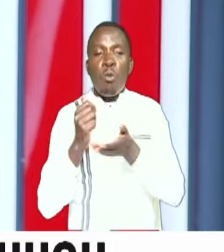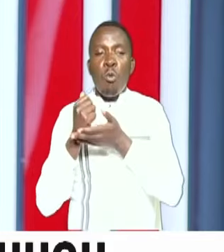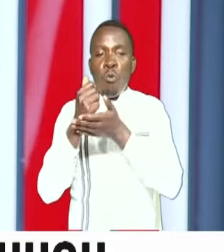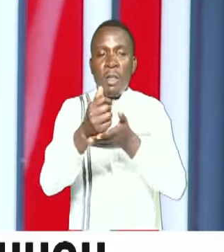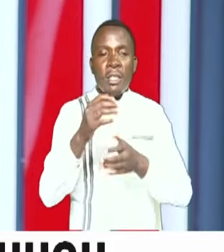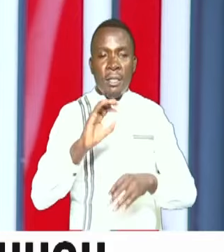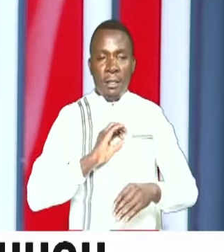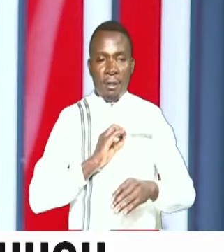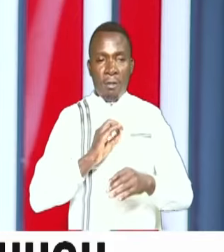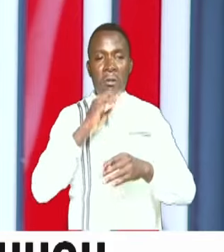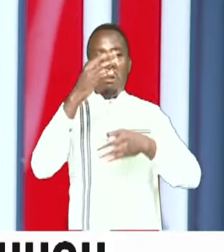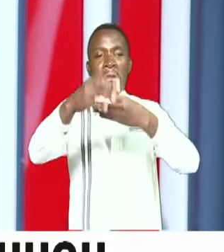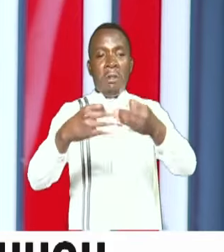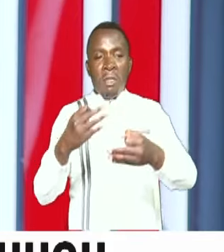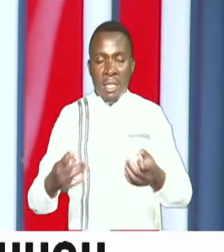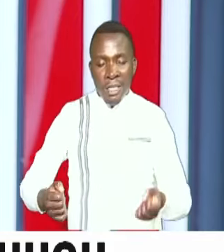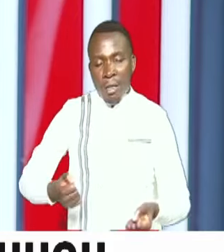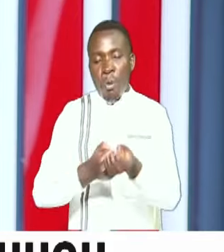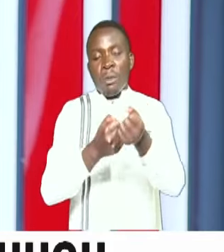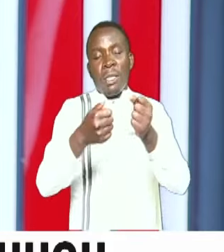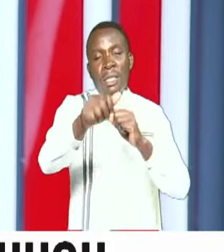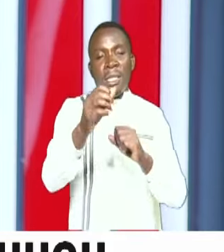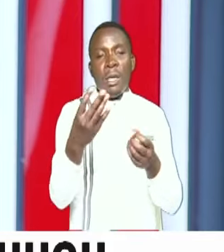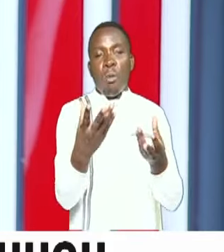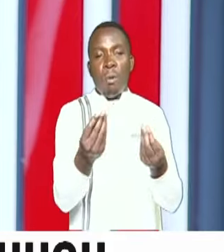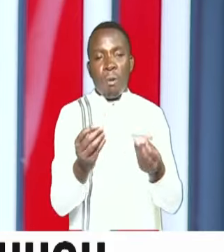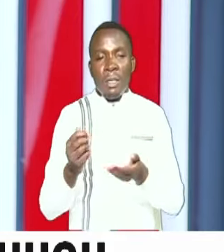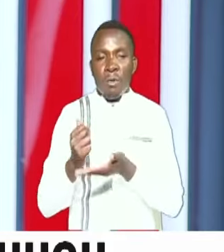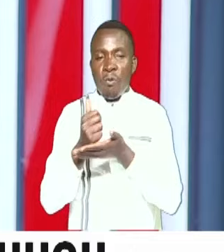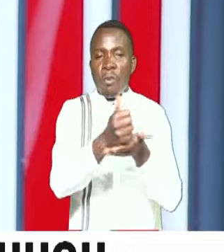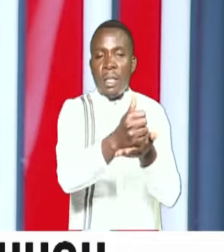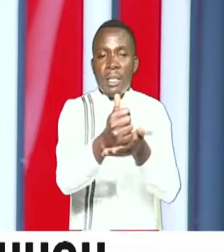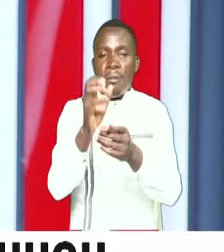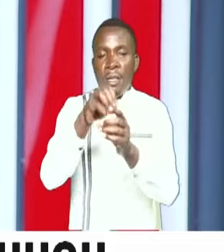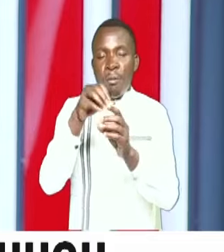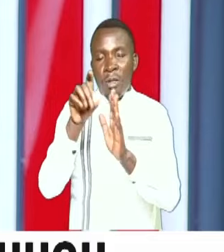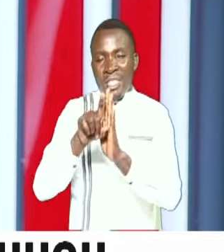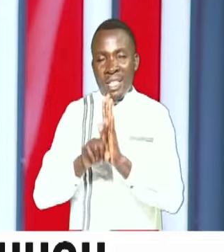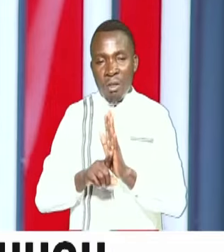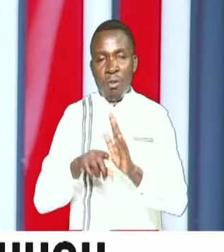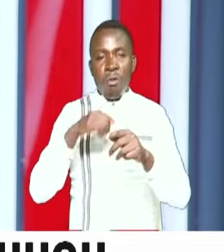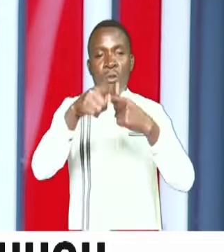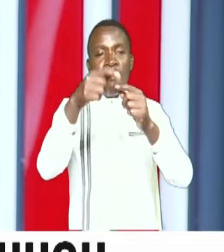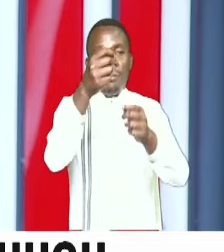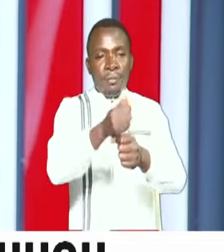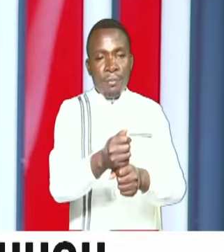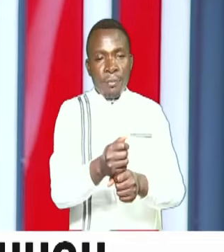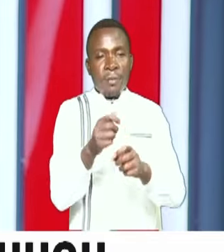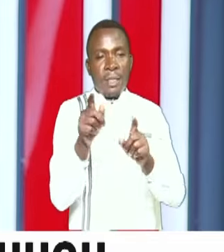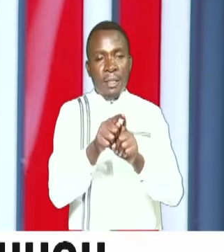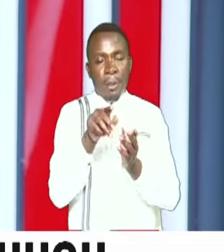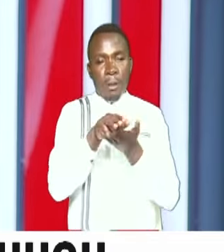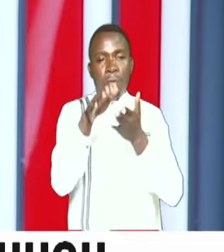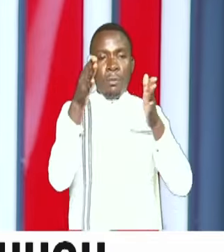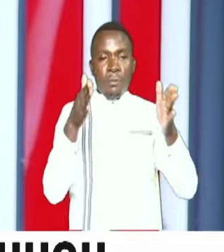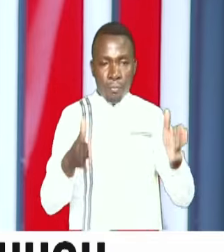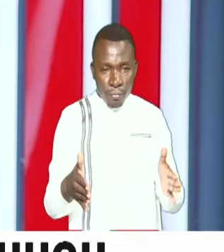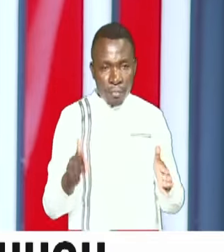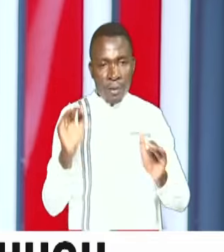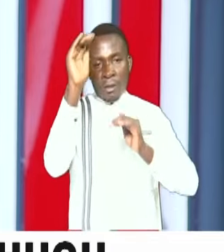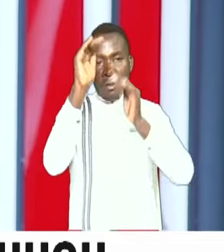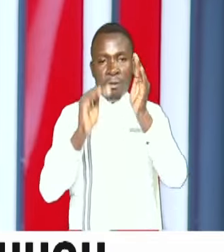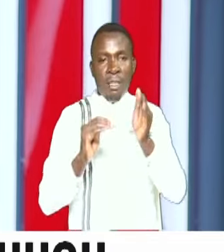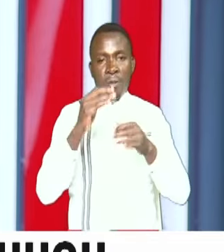ni incentives zihari kuborohereza kandi nabyo biri mu itegeko bigikora nk'umushoramari uri mu rwego